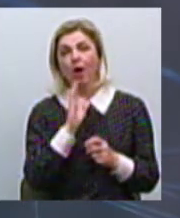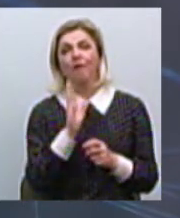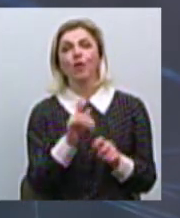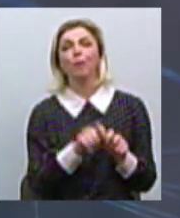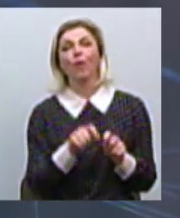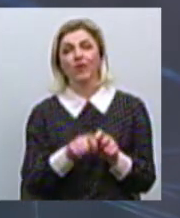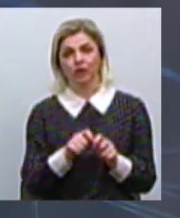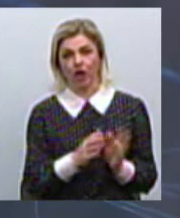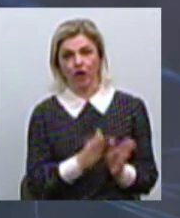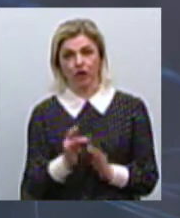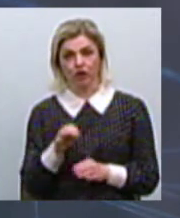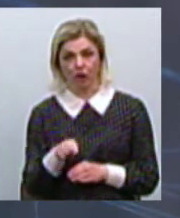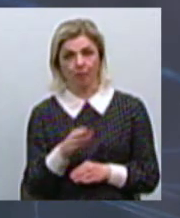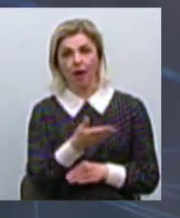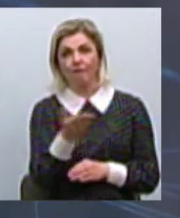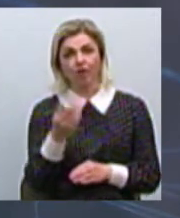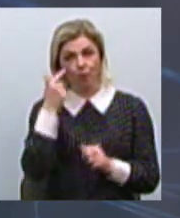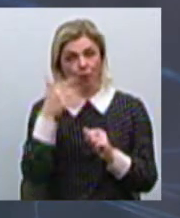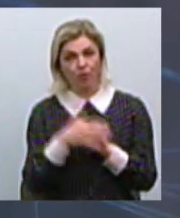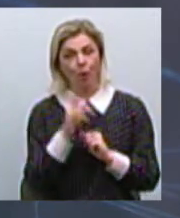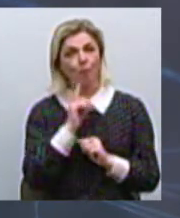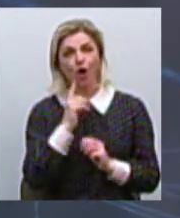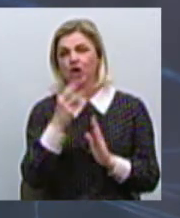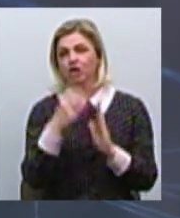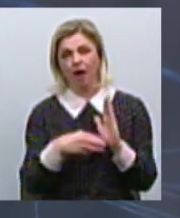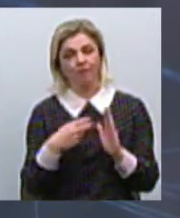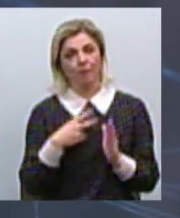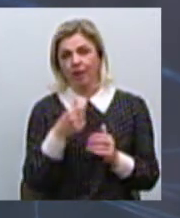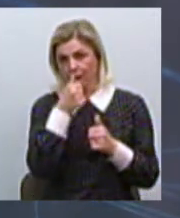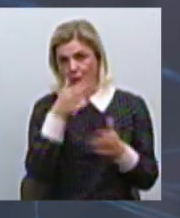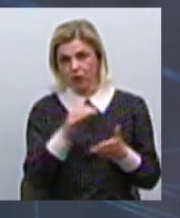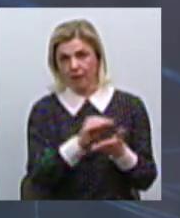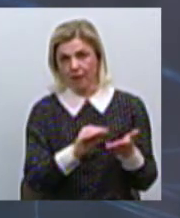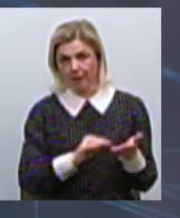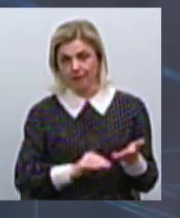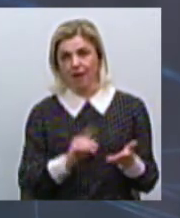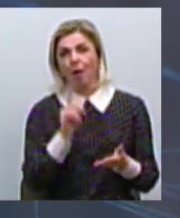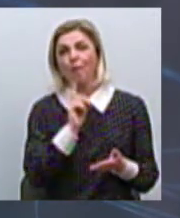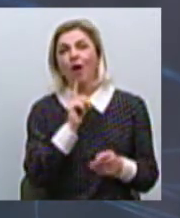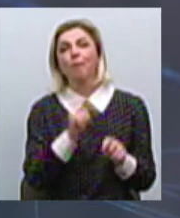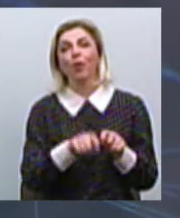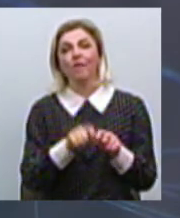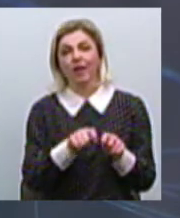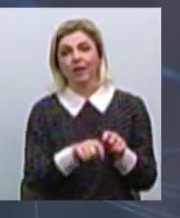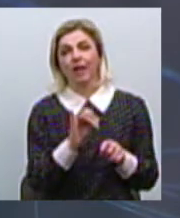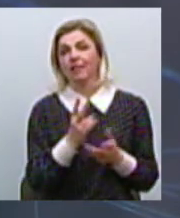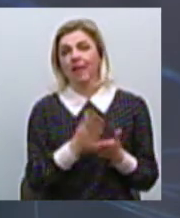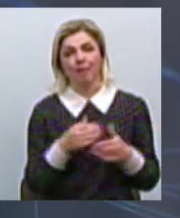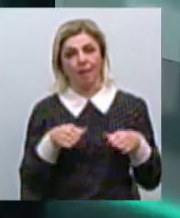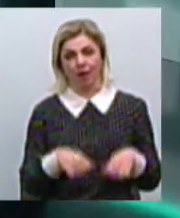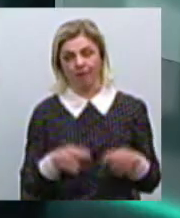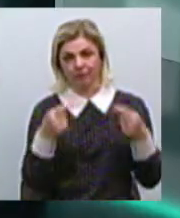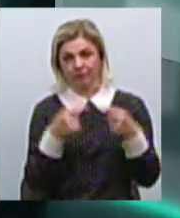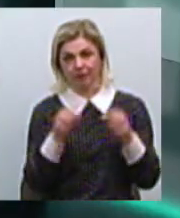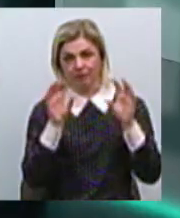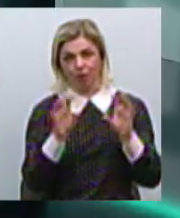ну, ви ж розумієте, що штрафи ми зараз не можемо ніякі виписувати, тим паче, що ми і не маємо на це права згідно з